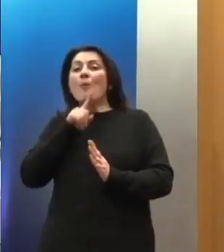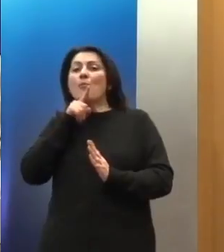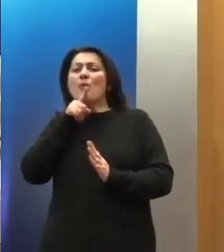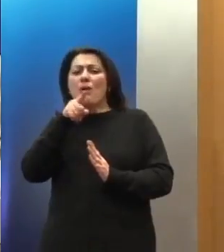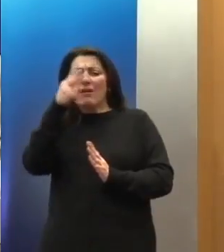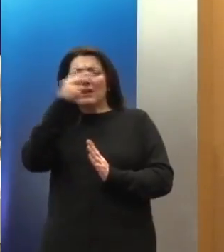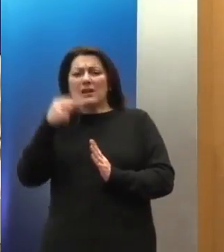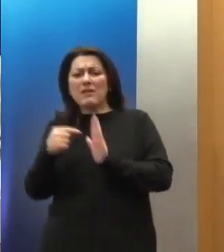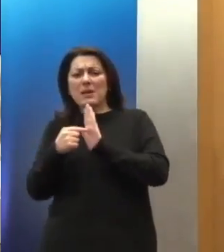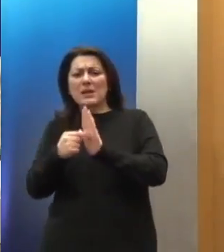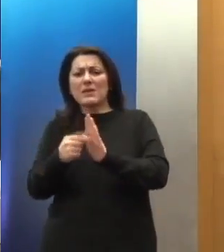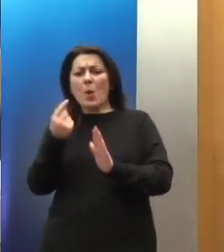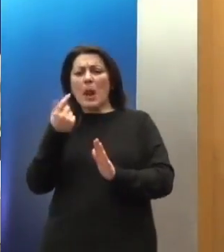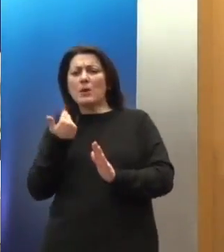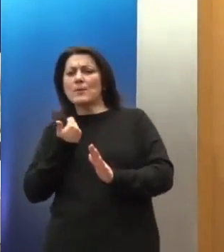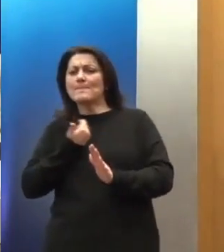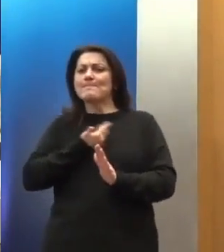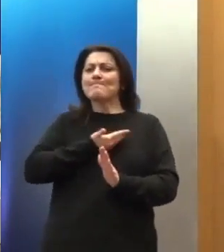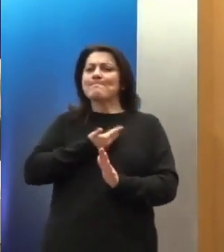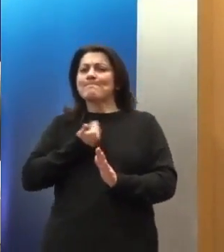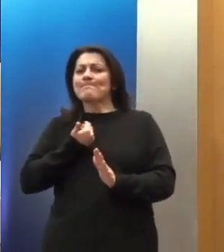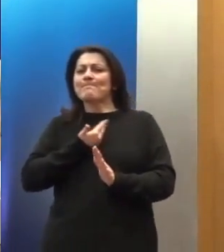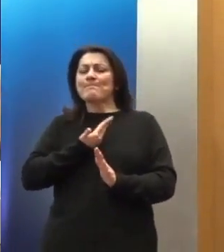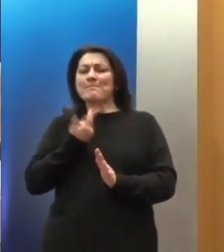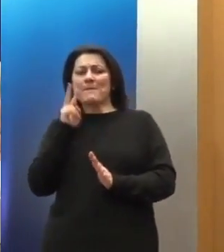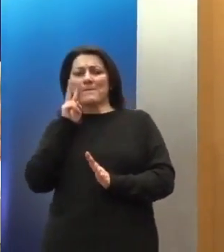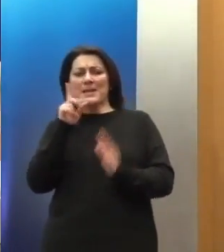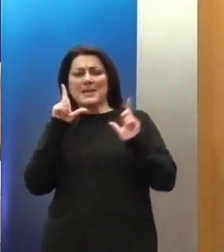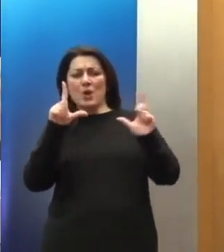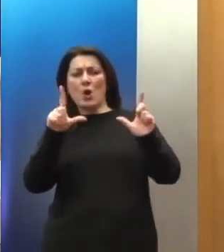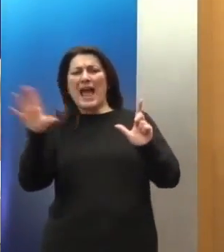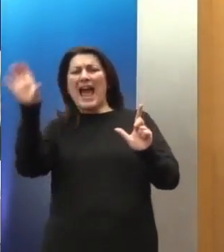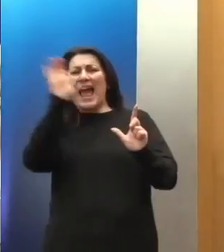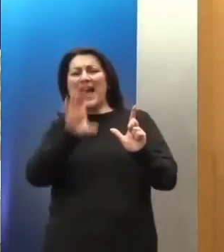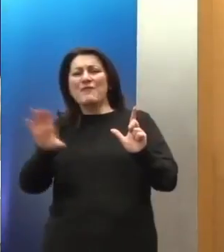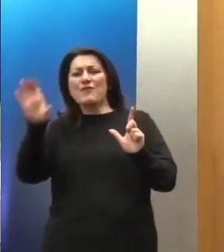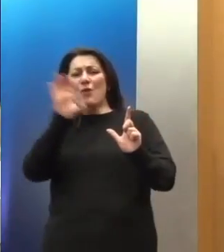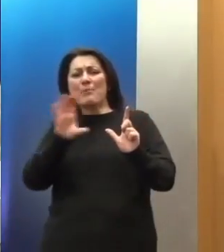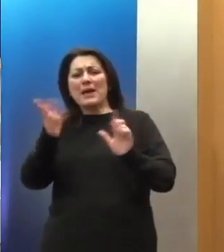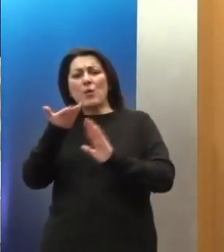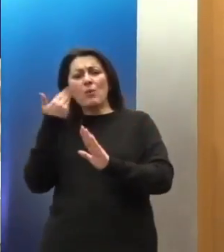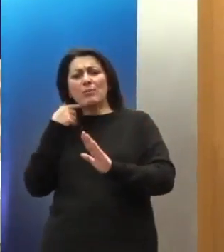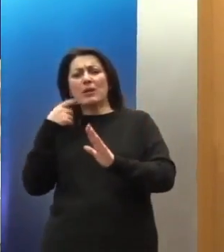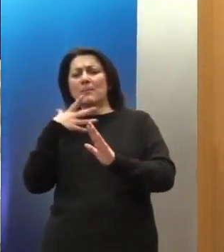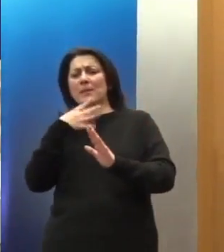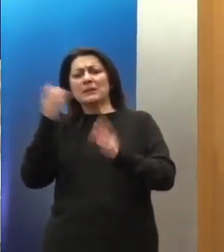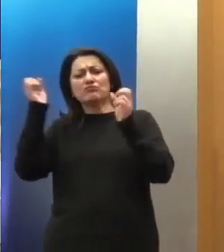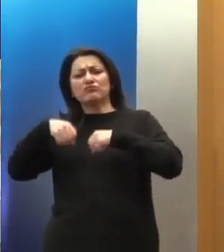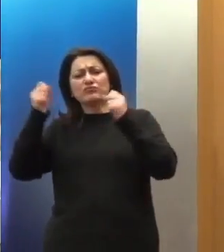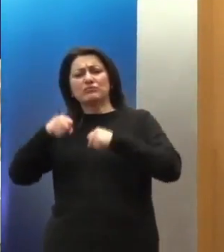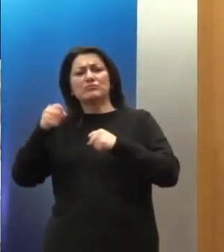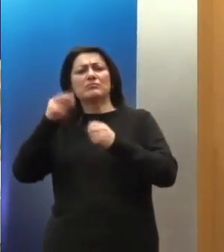αμφισβήτηση το ευρωπαϊκό κεκτημένο που έχει συμφωνηθεί μέσα από μία συμφωνία όπως είναι αυτή του